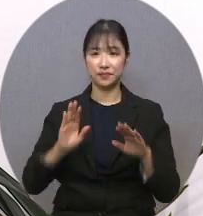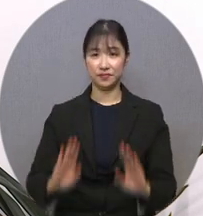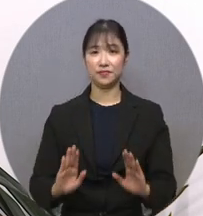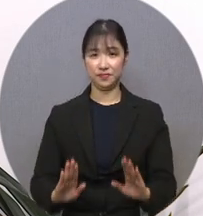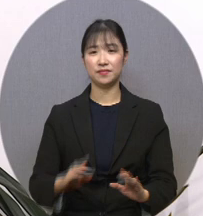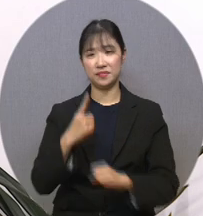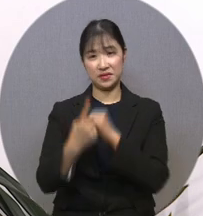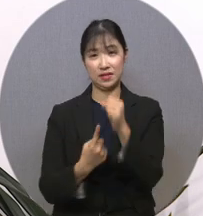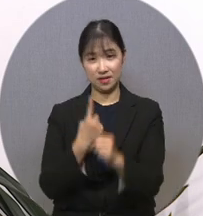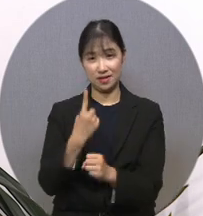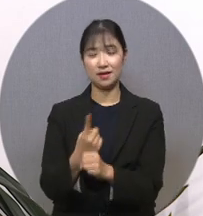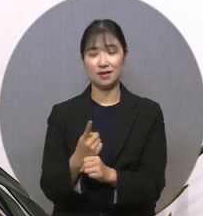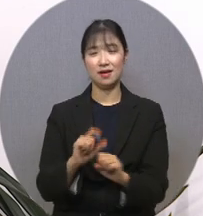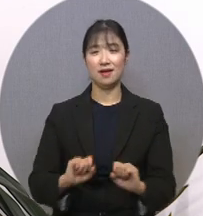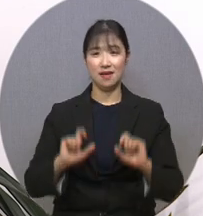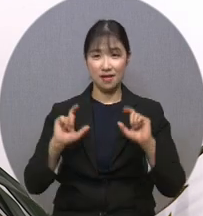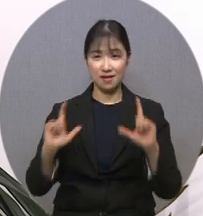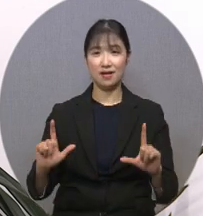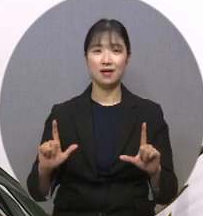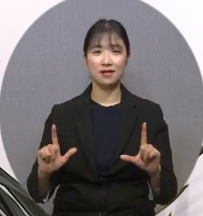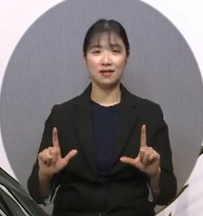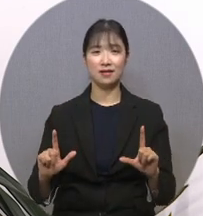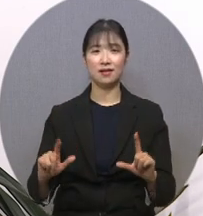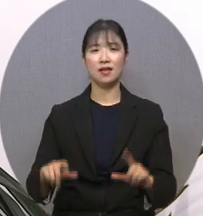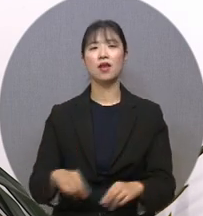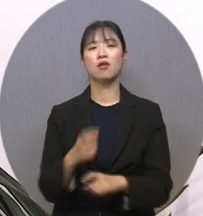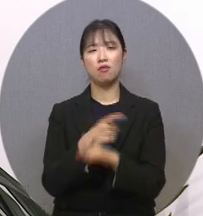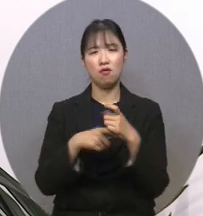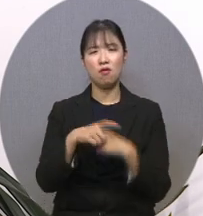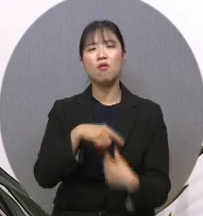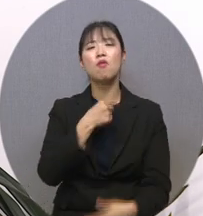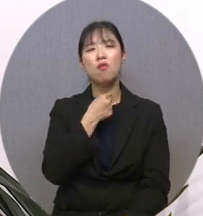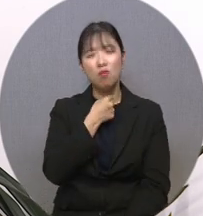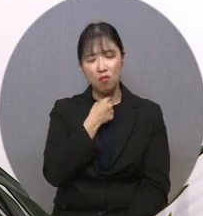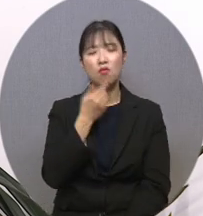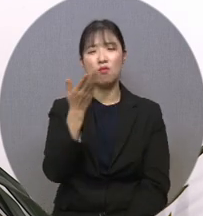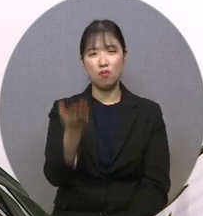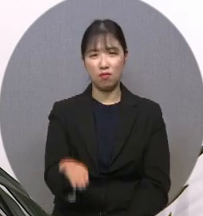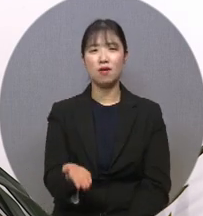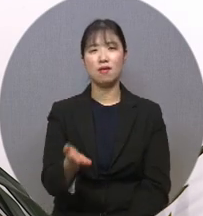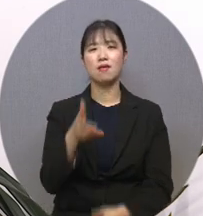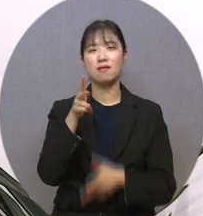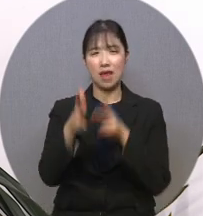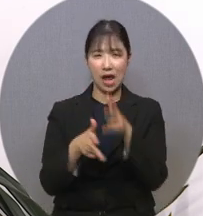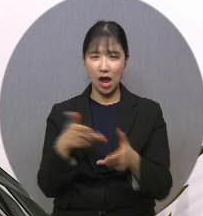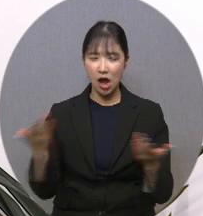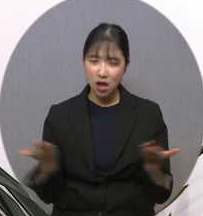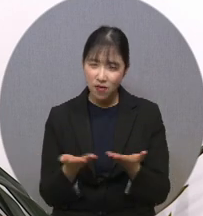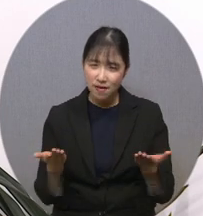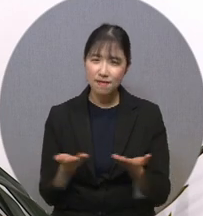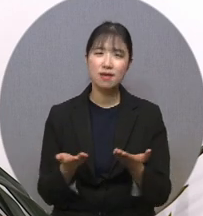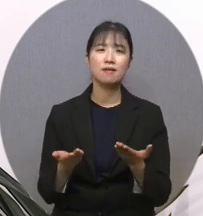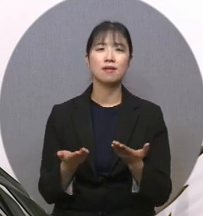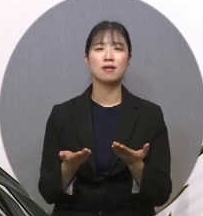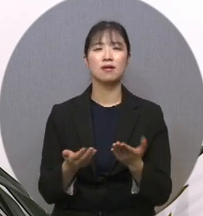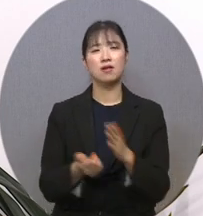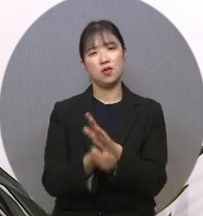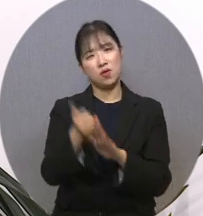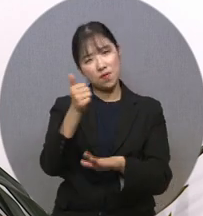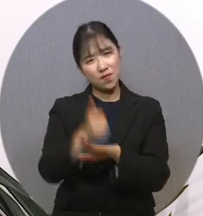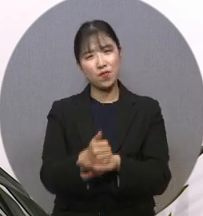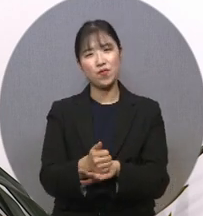올 한 해는 보다 더 뜻하시는 그런 사업이나 일에 소기의